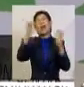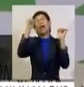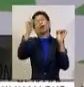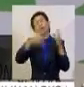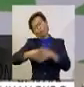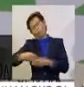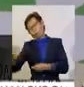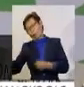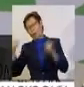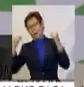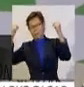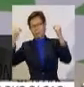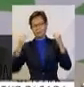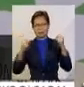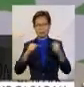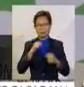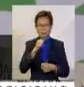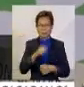semua lah, tak seluruh